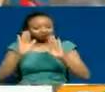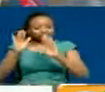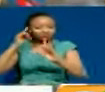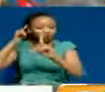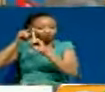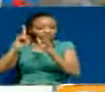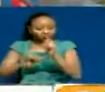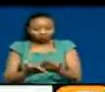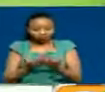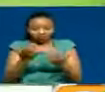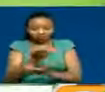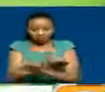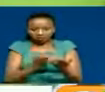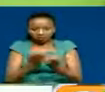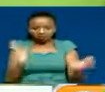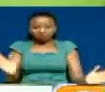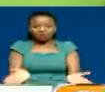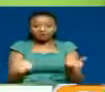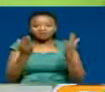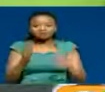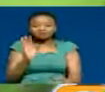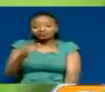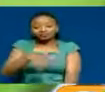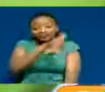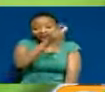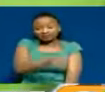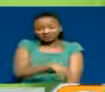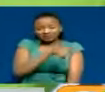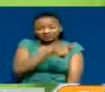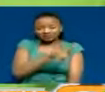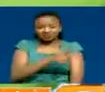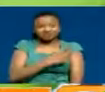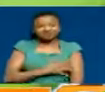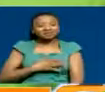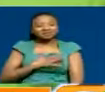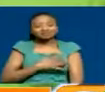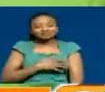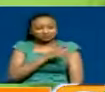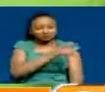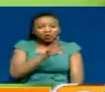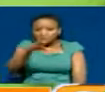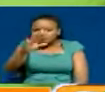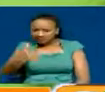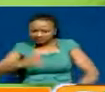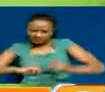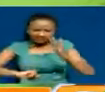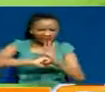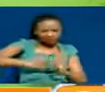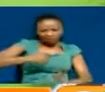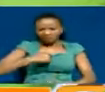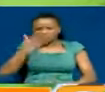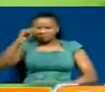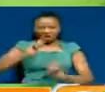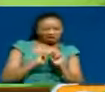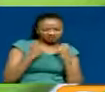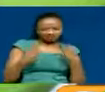pure economic revolution. Mutu asikuje kutuuzia ukabila. Hatuna biashara na